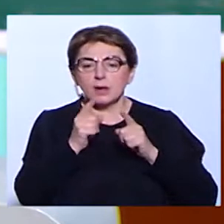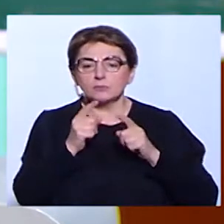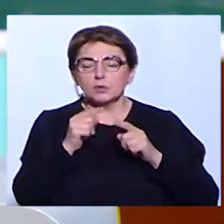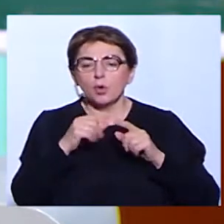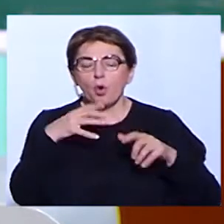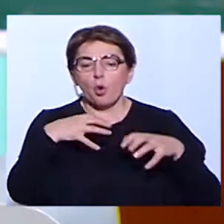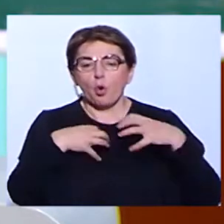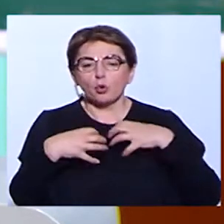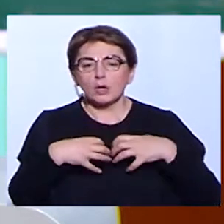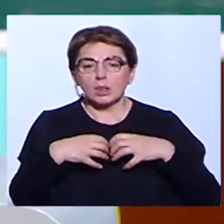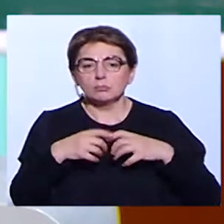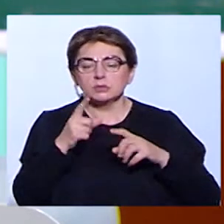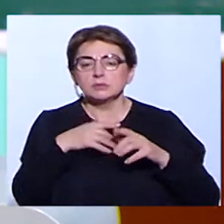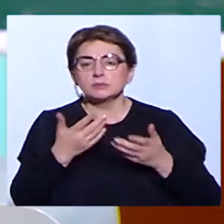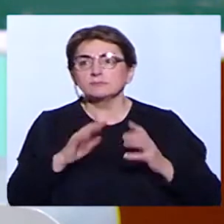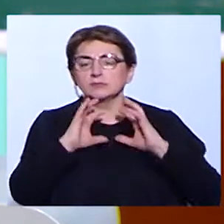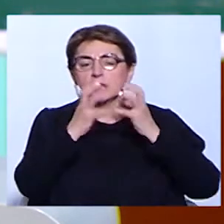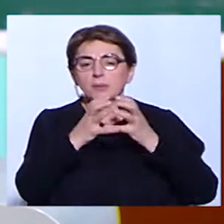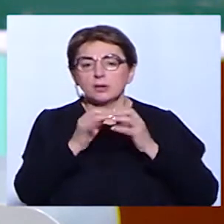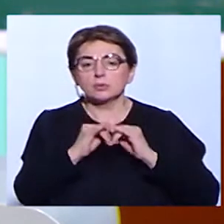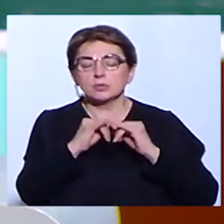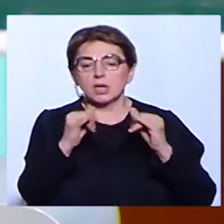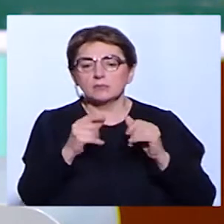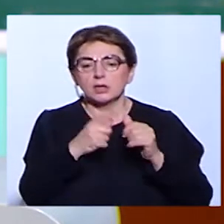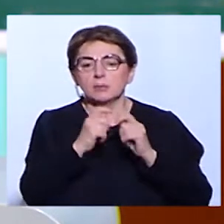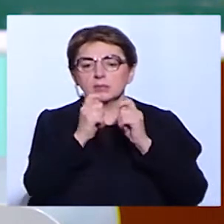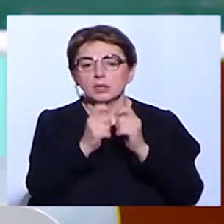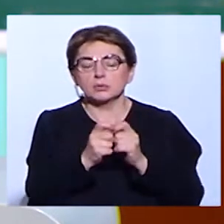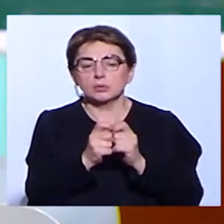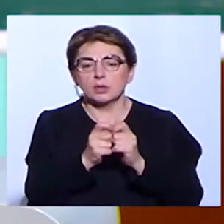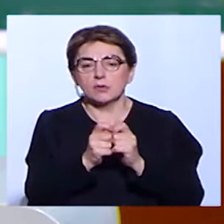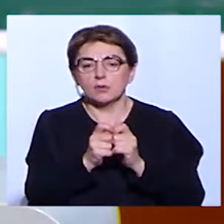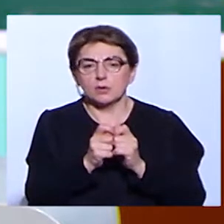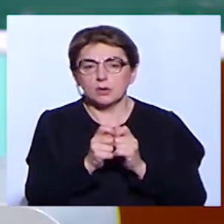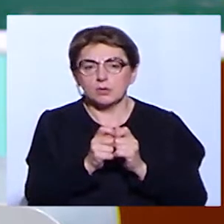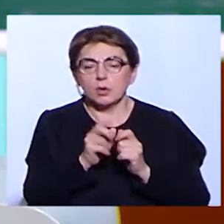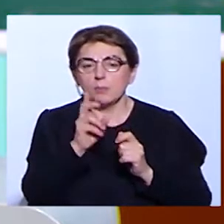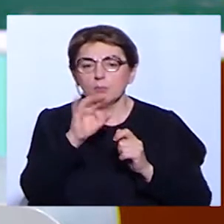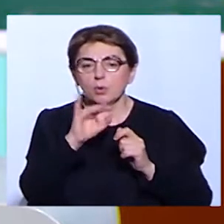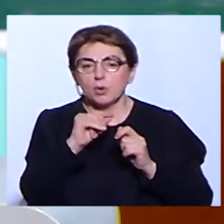სამყაროს განვითარებას ეწოდება. ბიოლოგიური